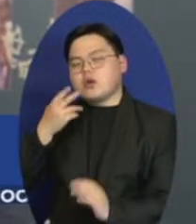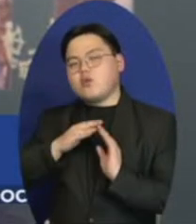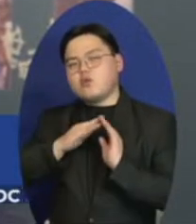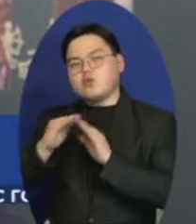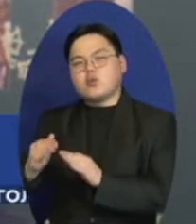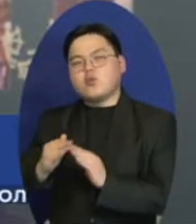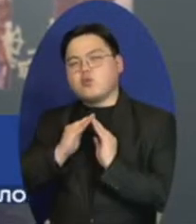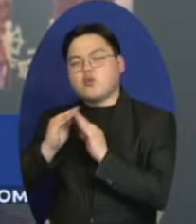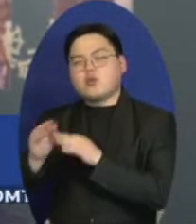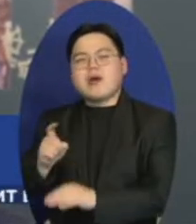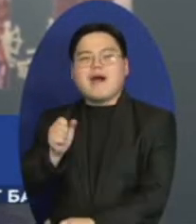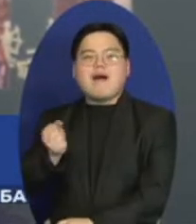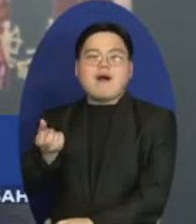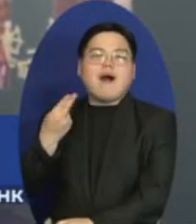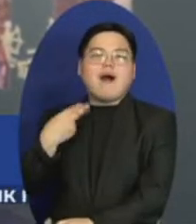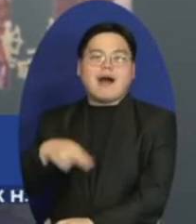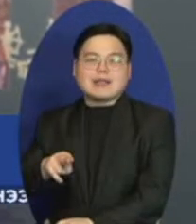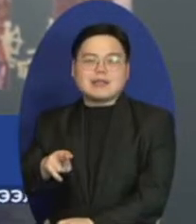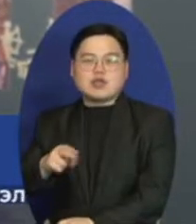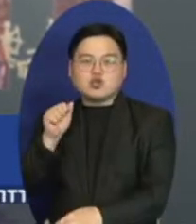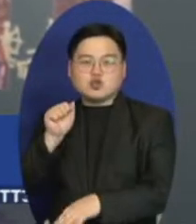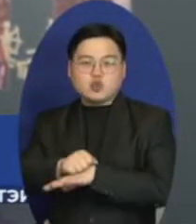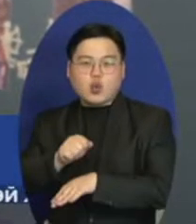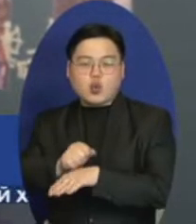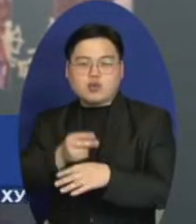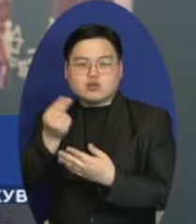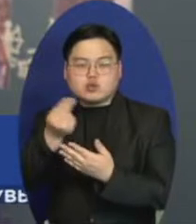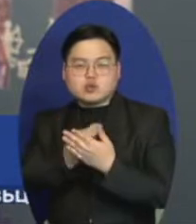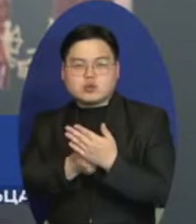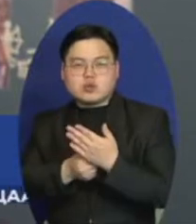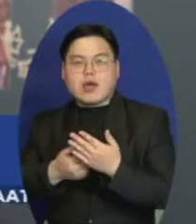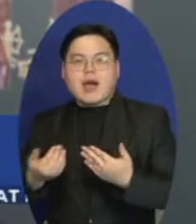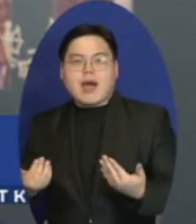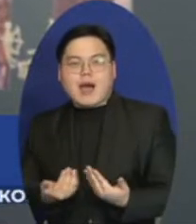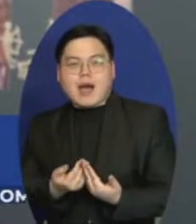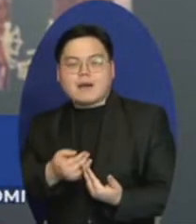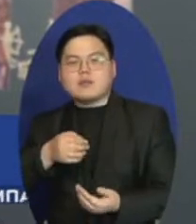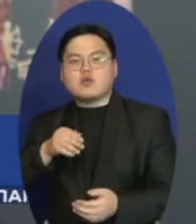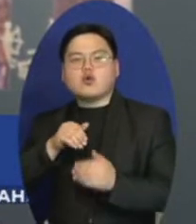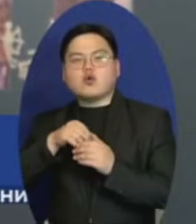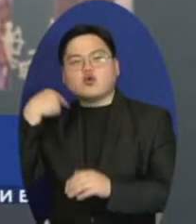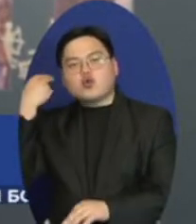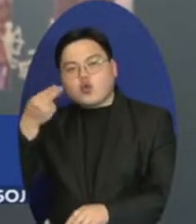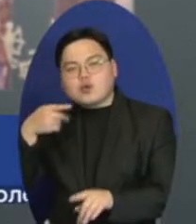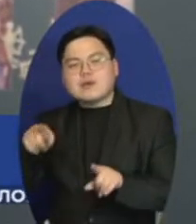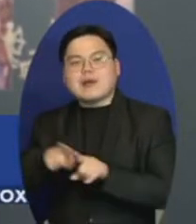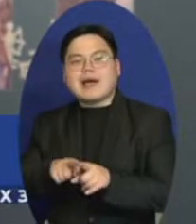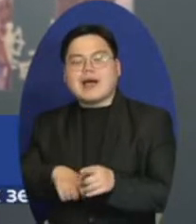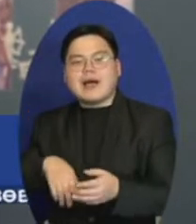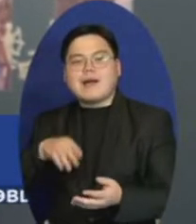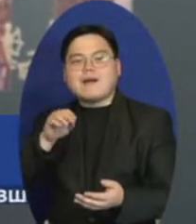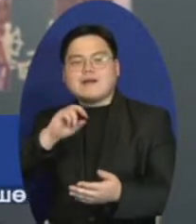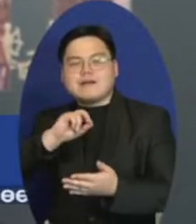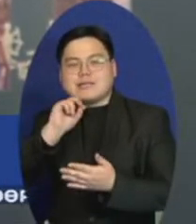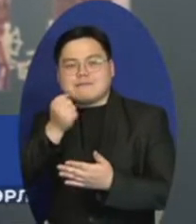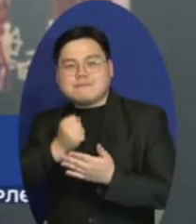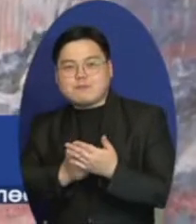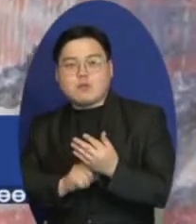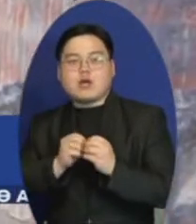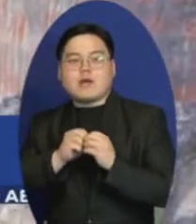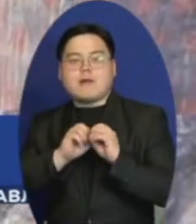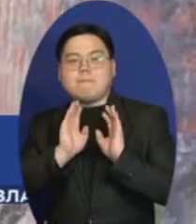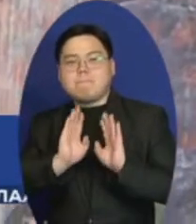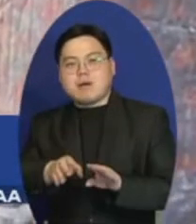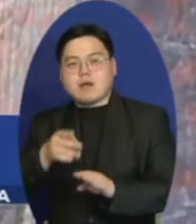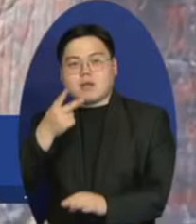явахдаа хадан дээрээ тодорхой хэмжээний аж амьдралаа үлдээж явдаг байсан. Энэ хадан цэлсэн одоо энэ урлаг